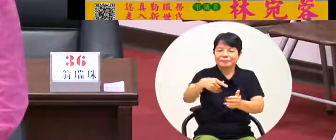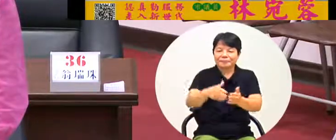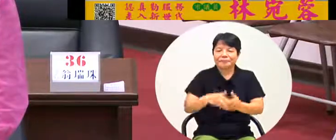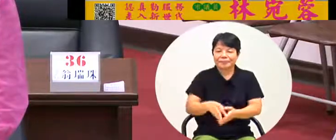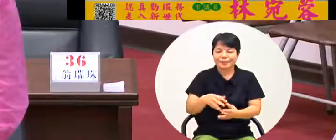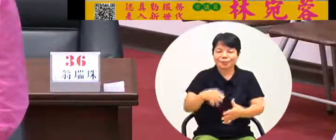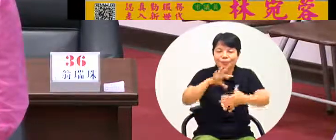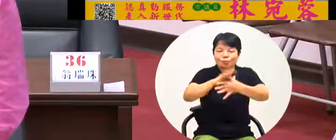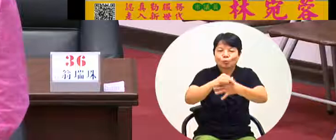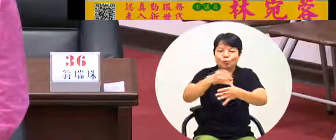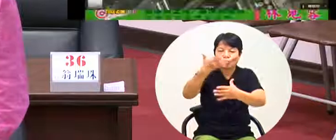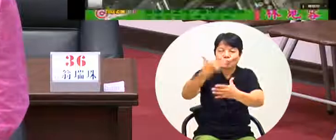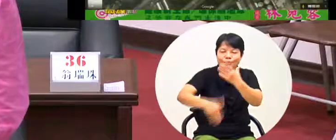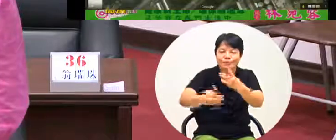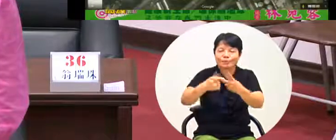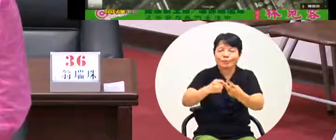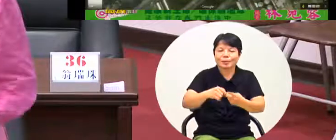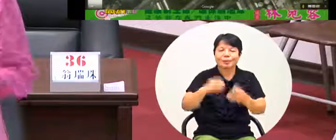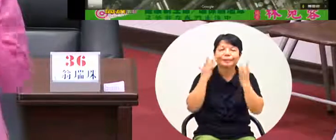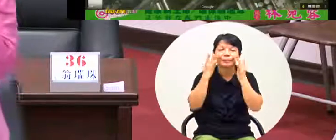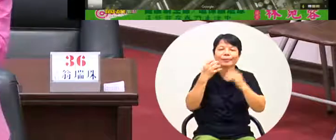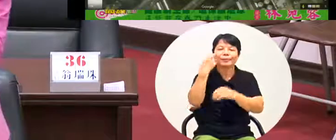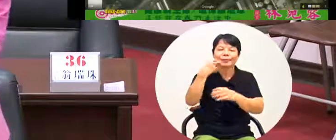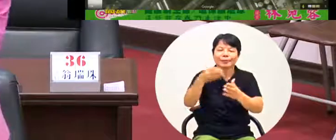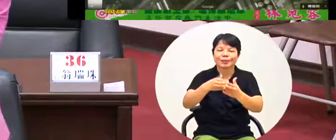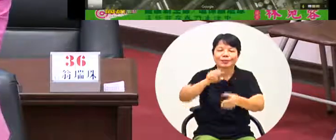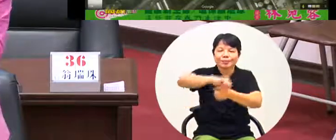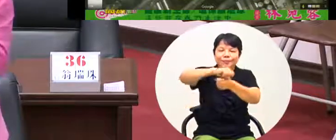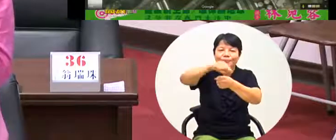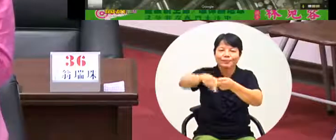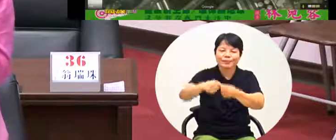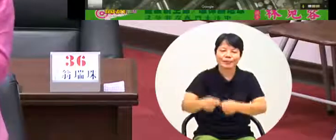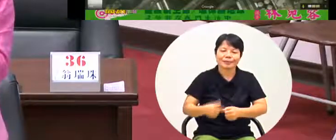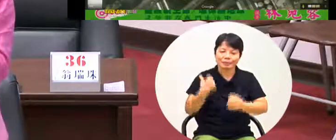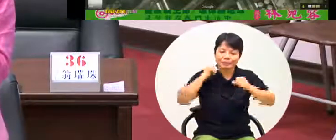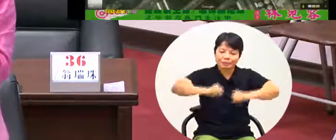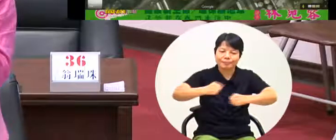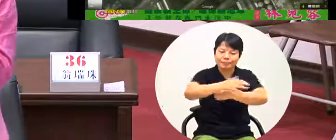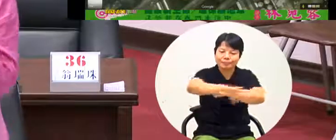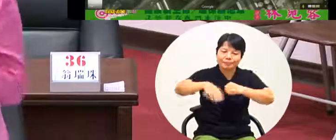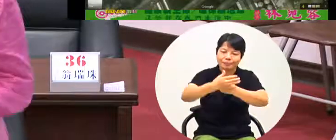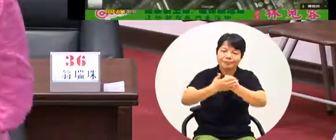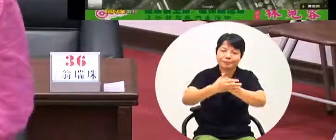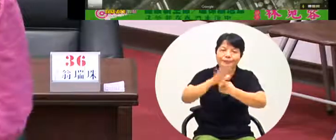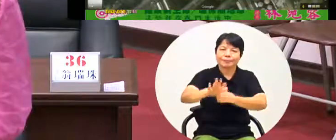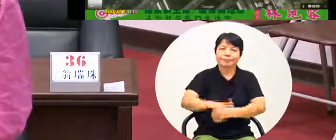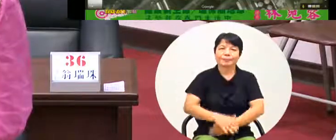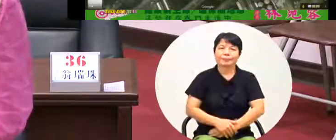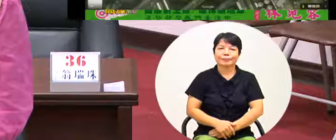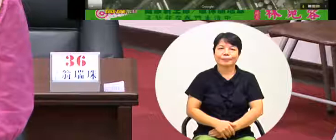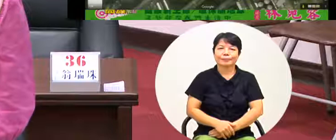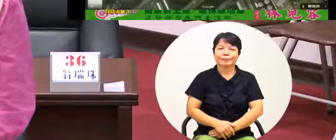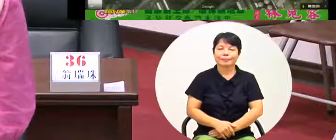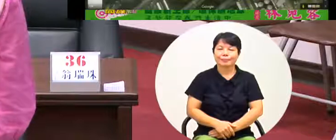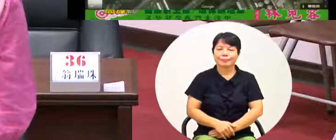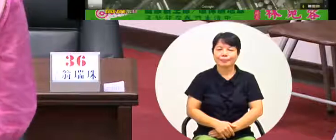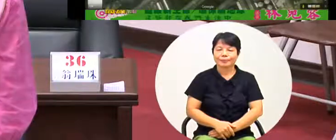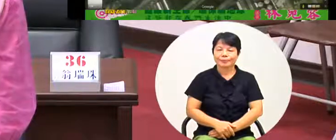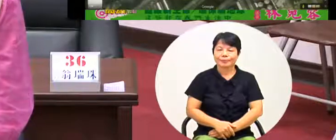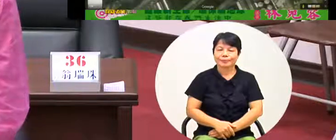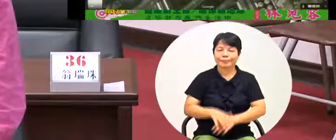康又环保，谢谢。我今天首先我要来咨询我们的地震局